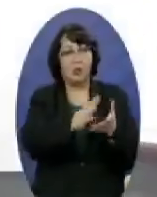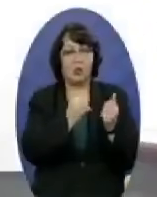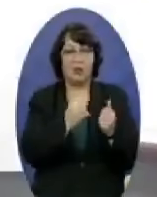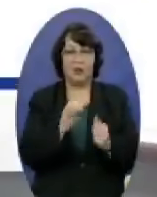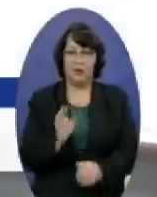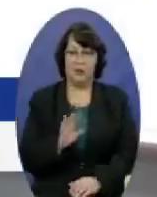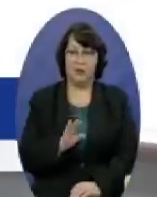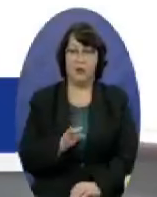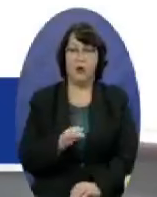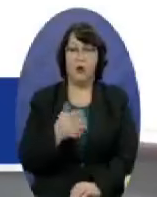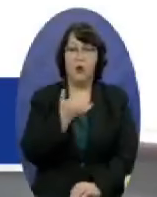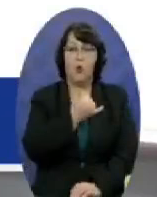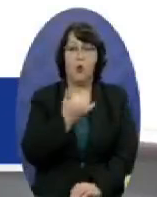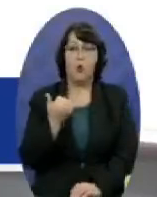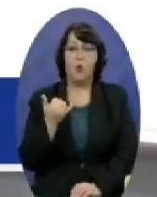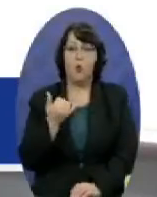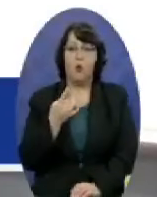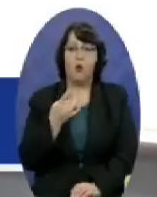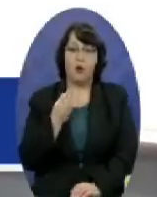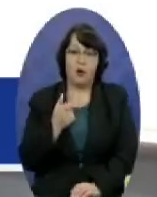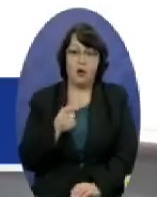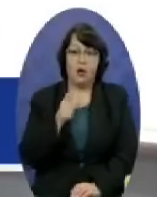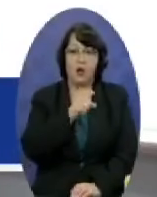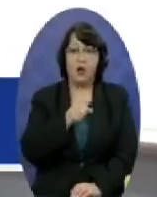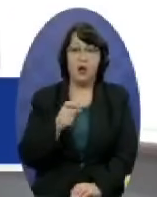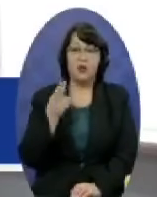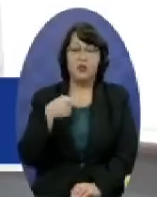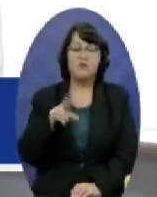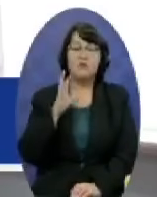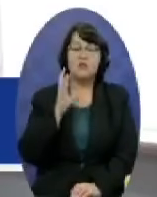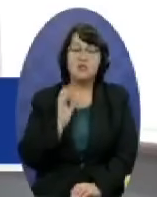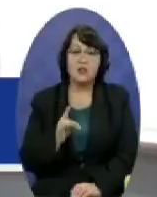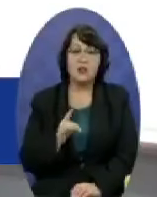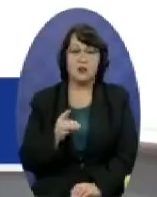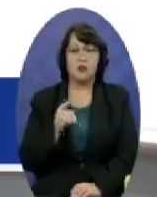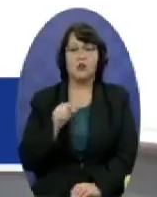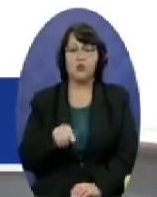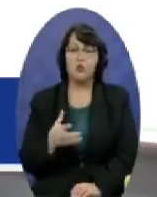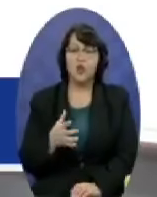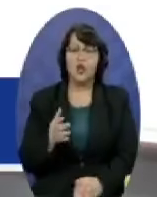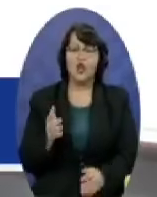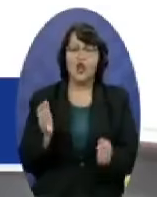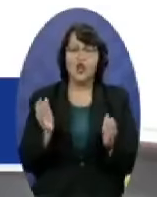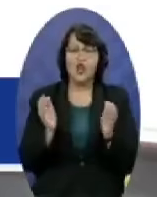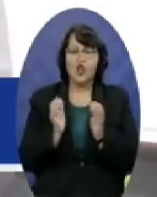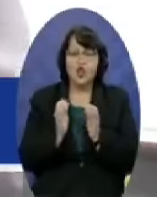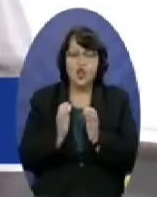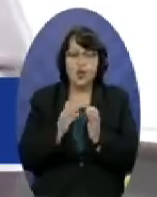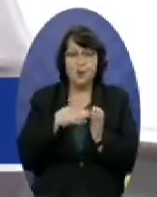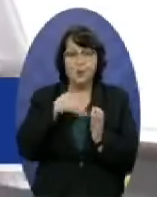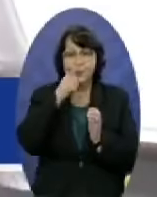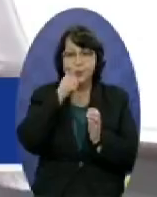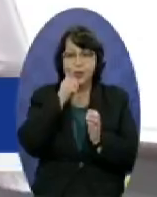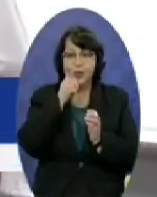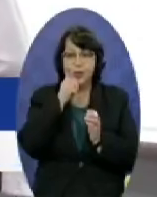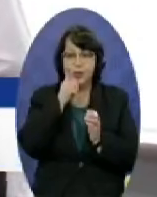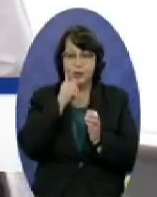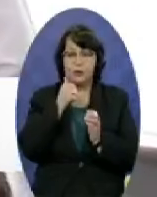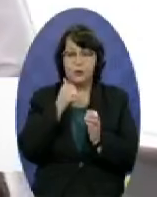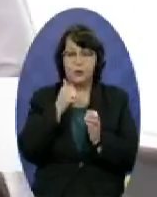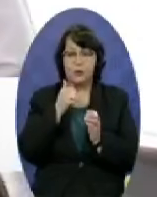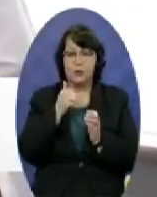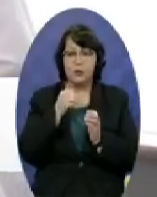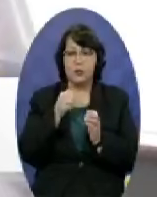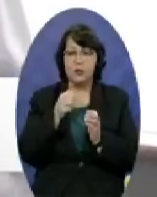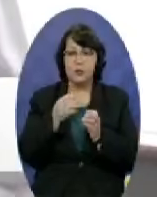уург эдэмцрийн үүрэг бол нялх организмыг тэжээхэд зориулсан бүх амин хүчил нь одоо баланслагдсан ийм